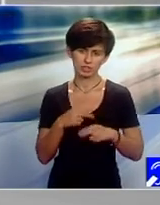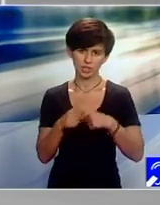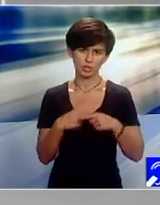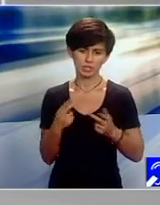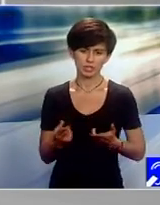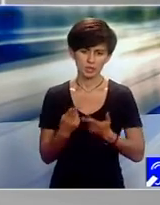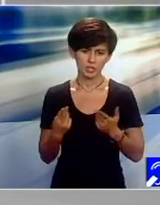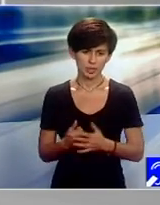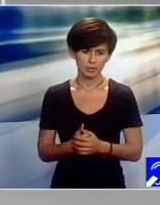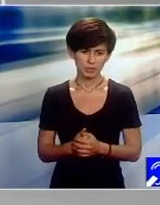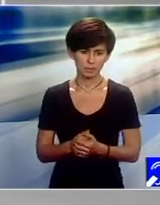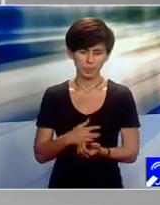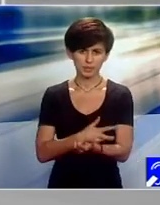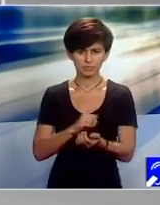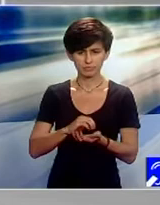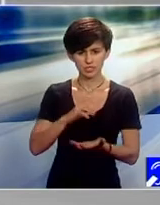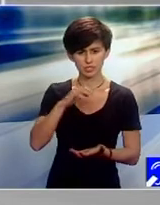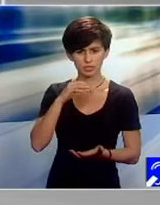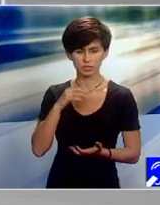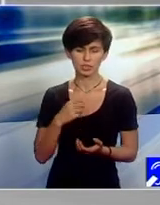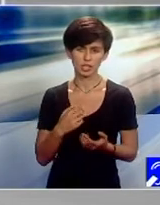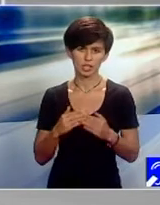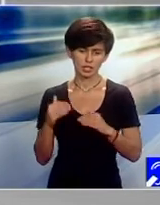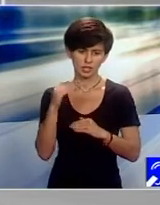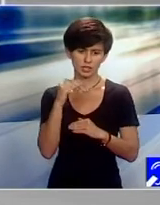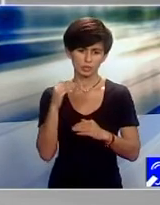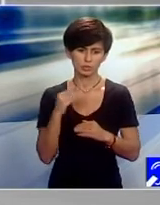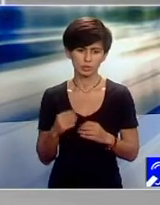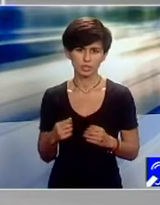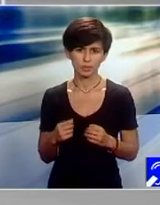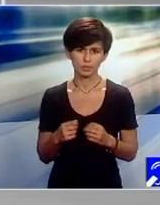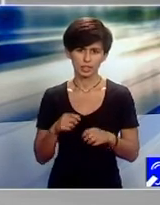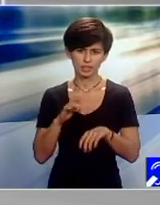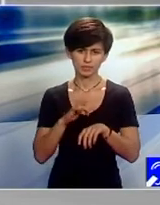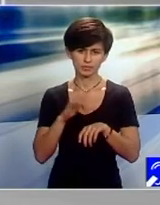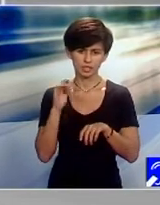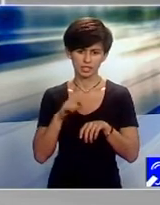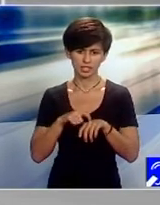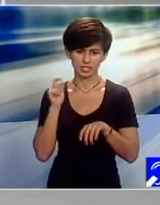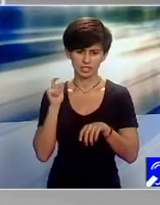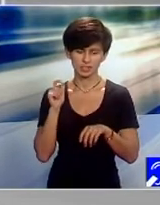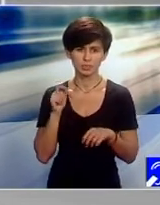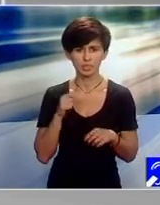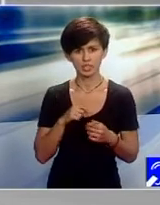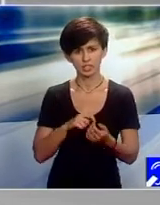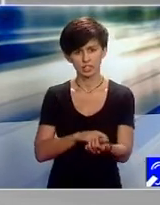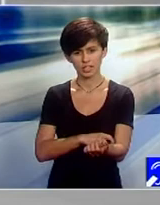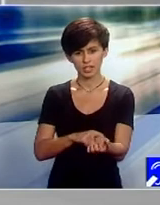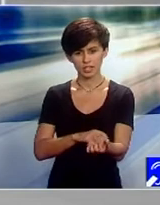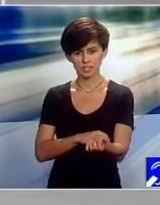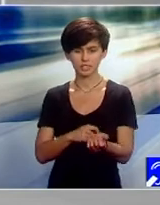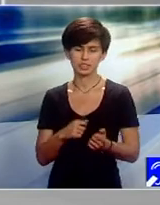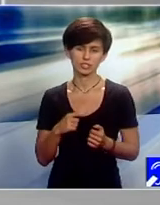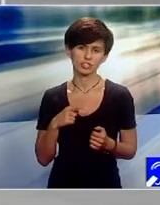tensiunea arterială crescută, un colesterol mai ridicat au fost corelate cu această boală, însă nu s-a pus relația de cauzalitate,